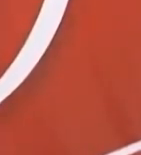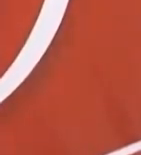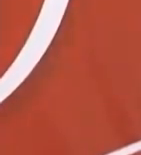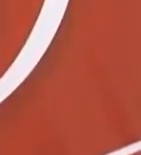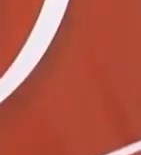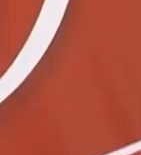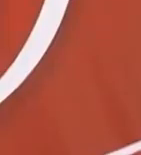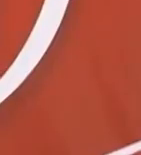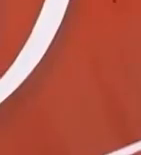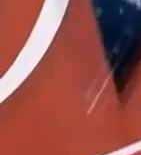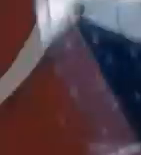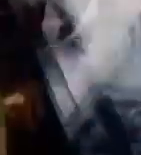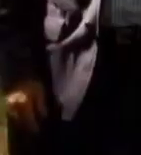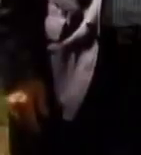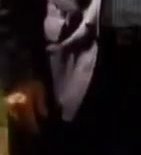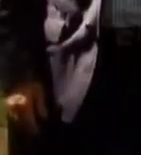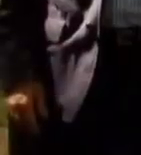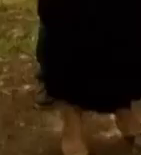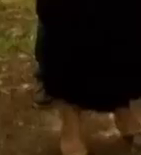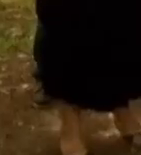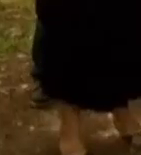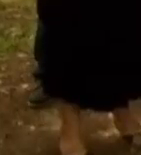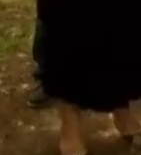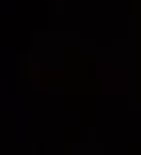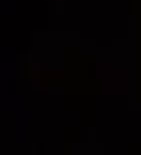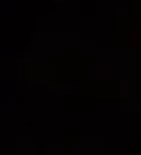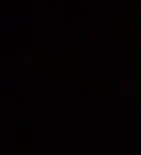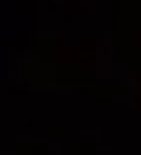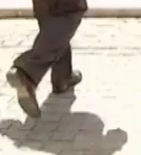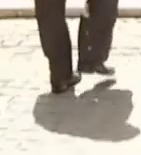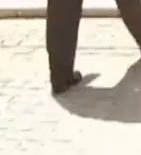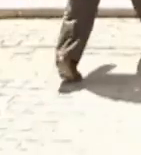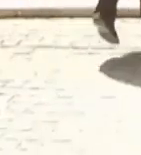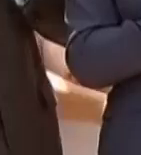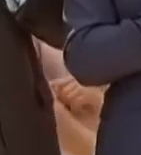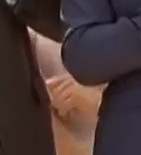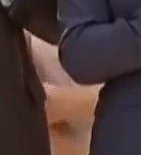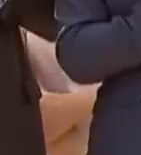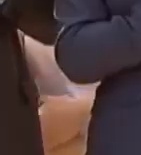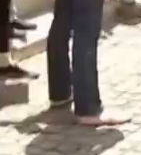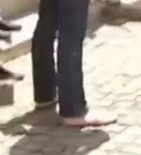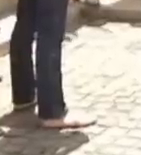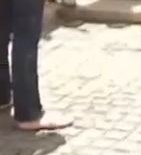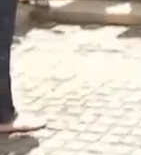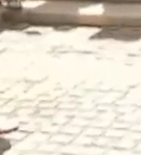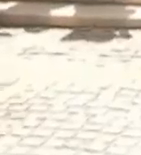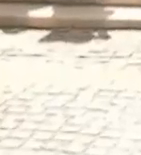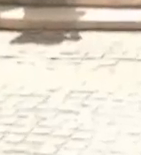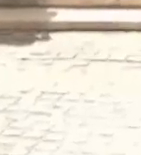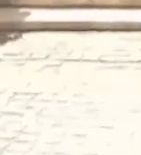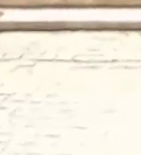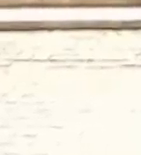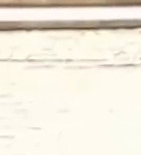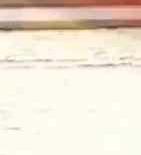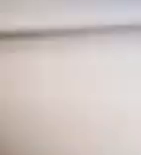მოვიდნენ ახალი ადამიანები, პროფესიონალები. საარჩევნო ბლოკ არასაპარლამენტო ოპოზიციის ხედვა, ლიდერები, კანდიდატები და მხარდამჭერები დღეს